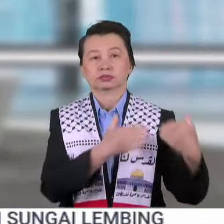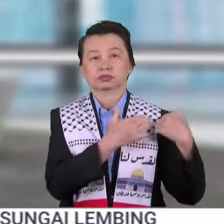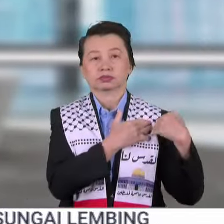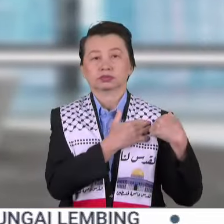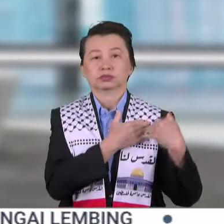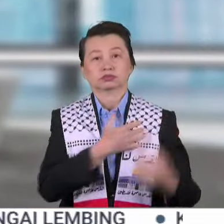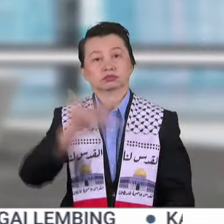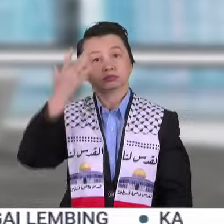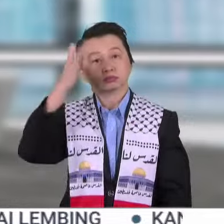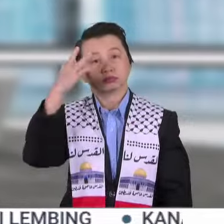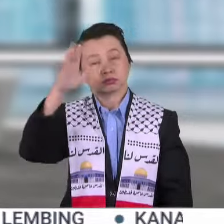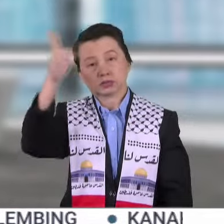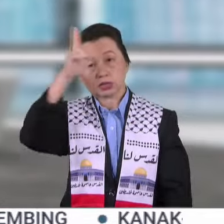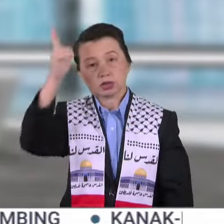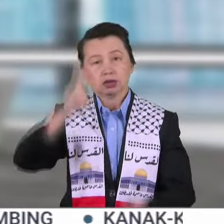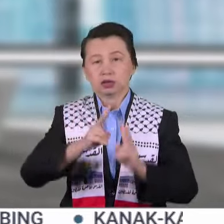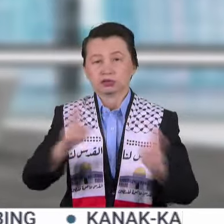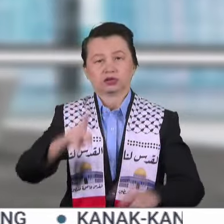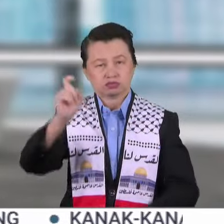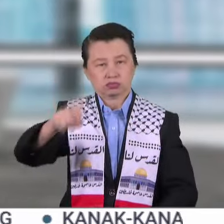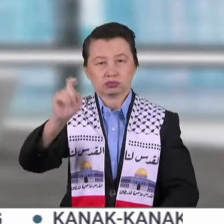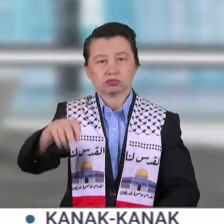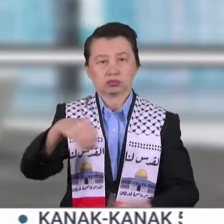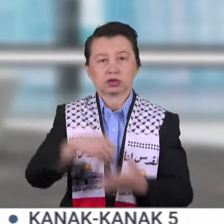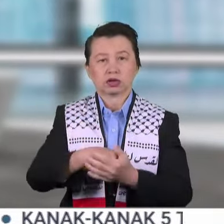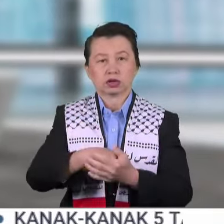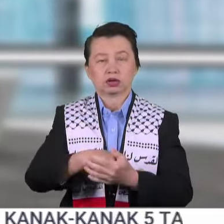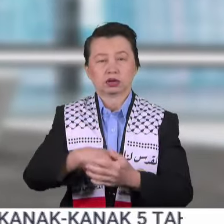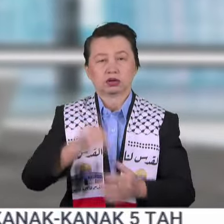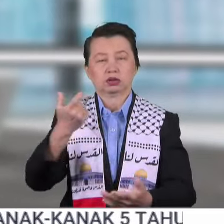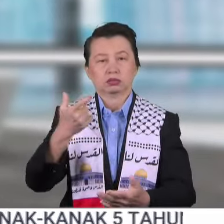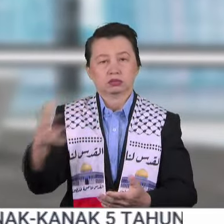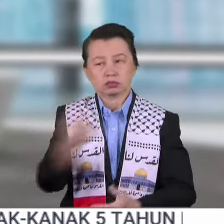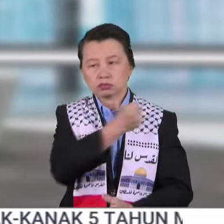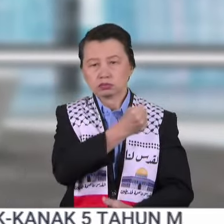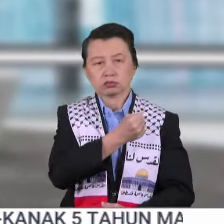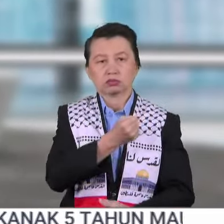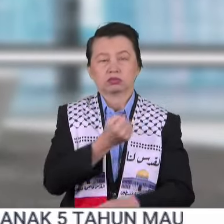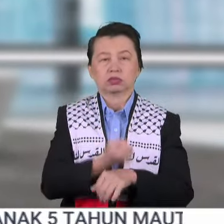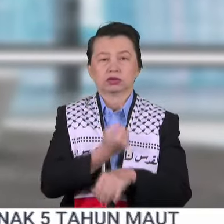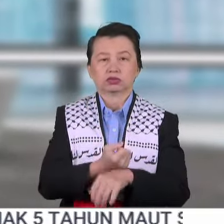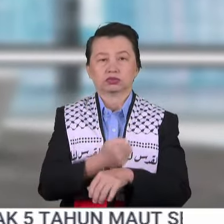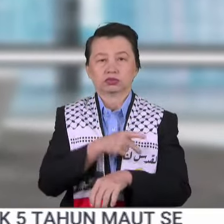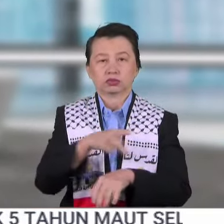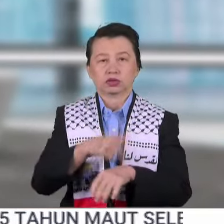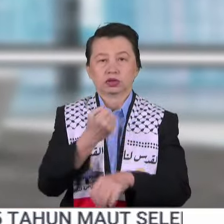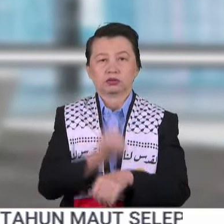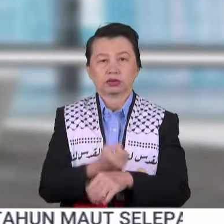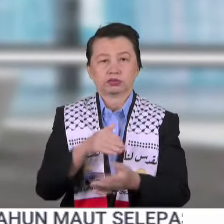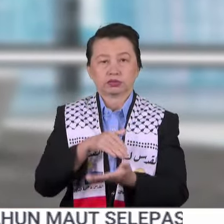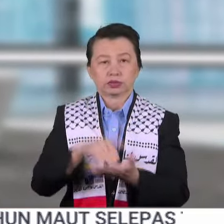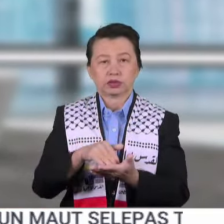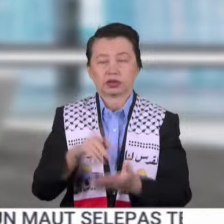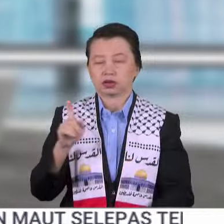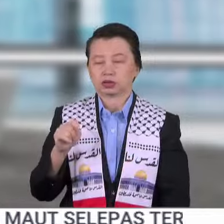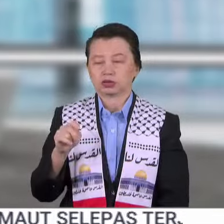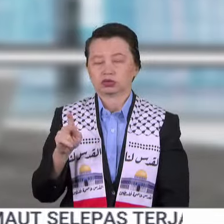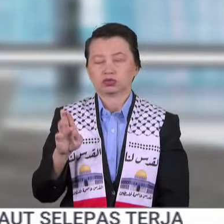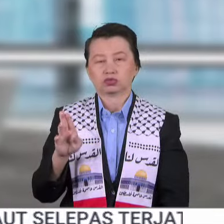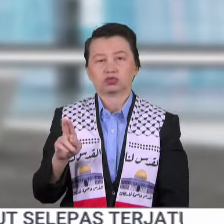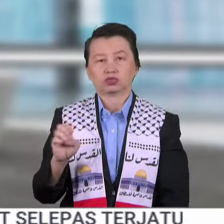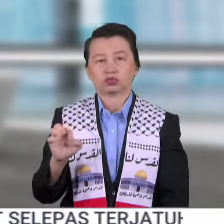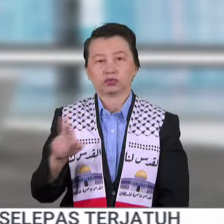Peranan dan kebijaksanaan kerajaan amat diperlukan dalam isu kedaulatan Batu Putih, Batuan Tengah dan Tubir Selatan. Justru